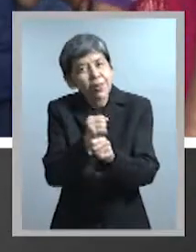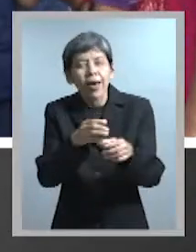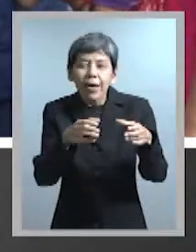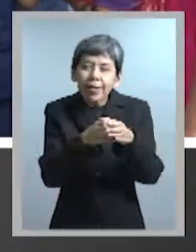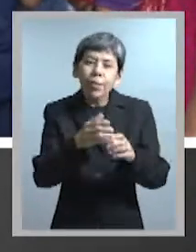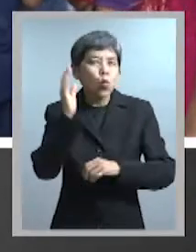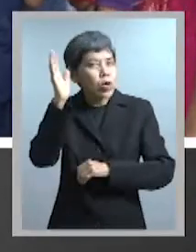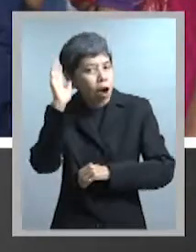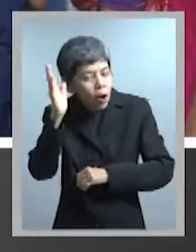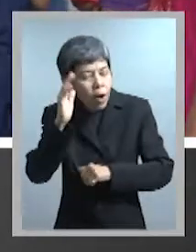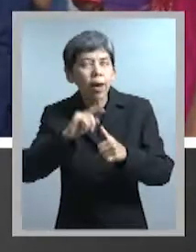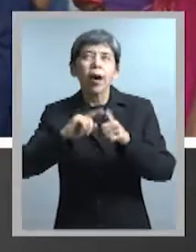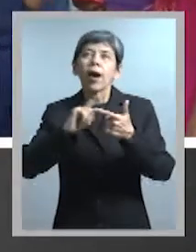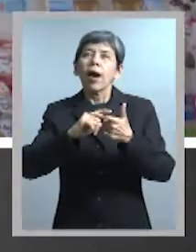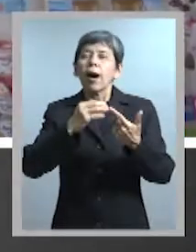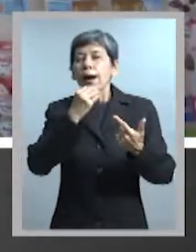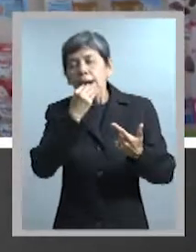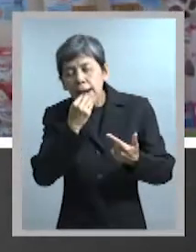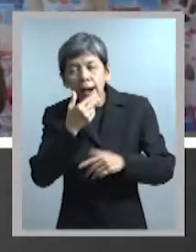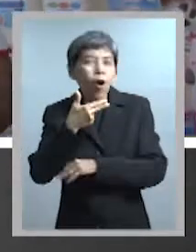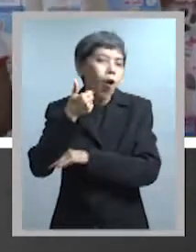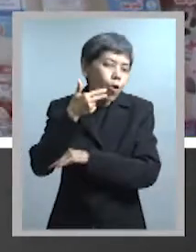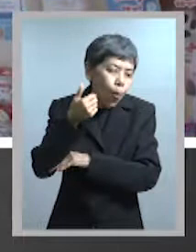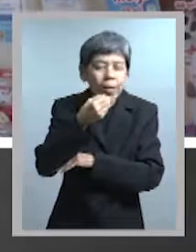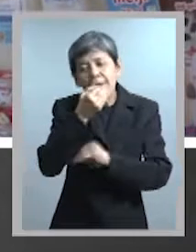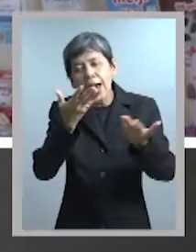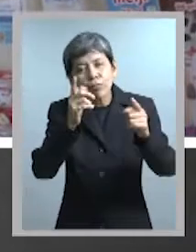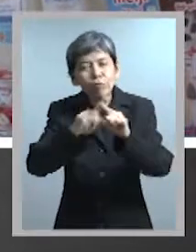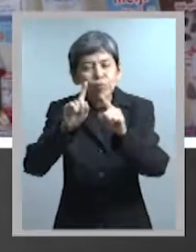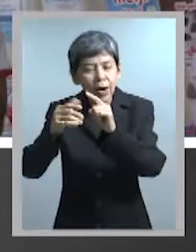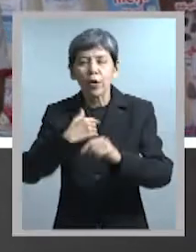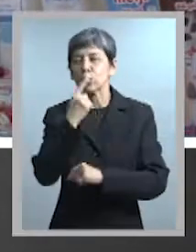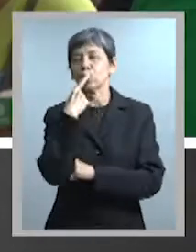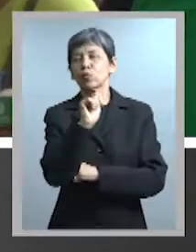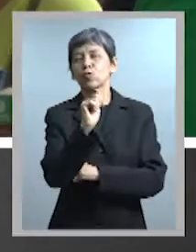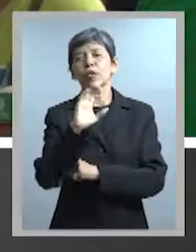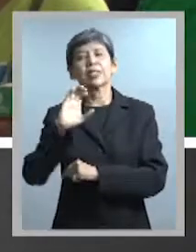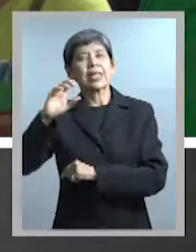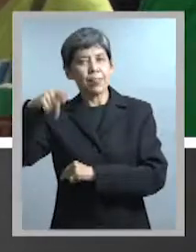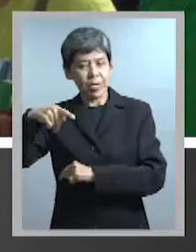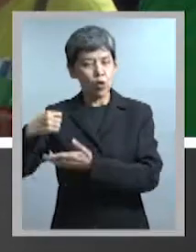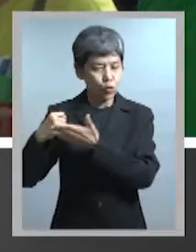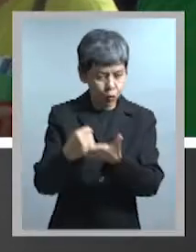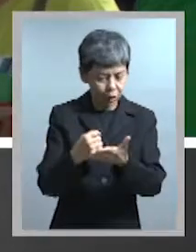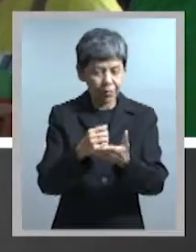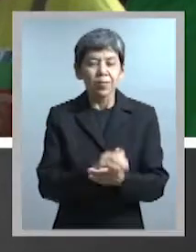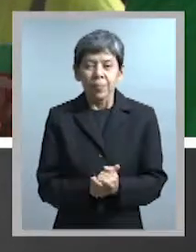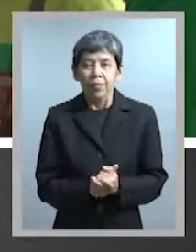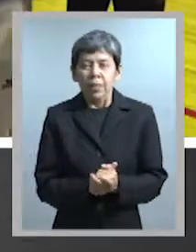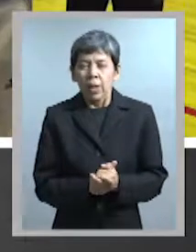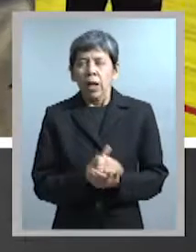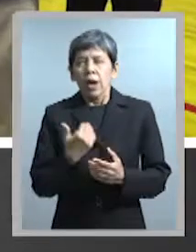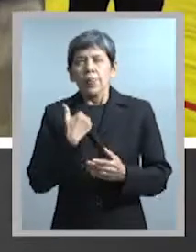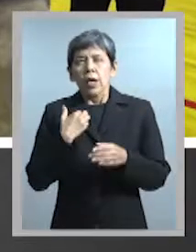นุนทีมวิทยากรบ้างอาหารขนมว่างอาหารว่างบ้างนะฮะก็มีจากทูแล้วก็ CP แล้วมาช่วยนะ